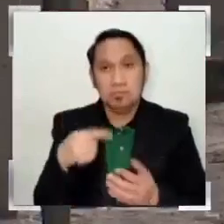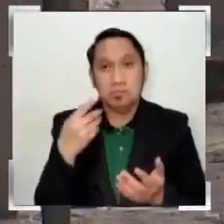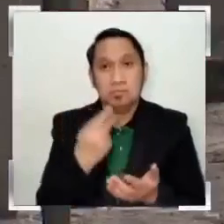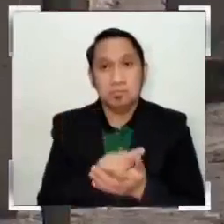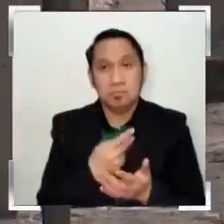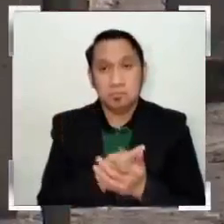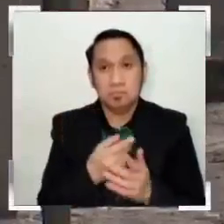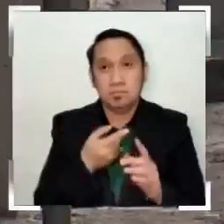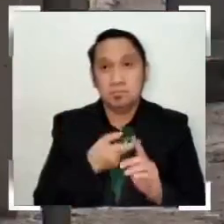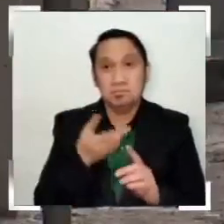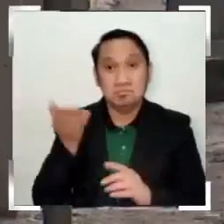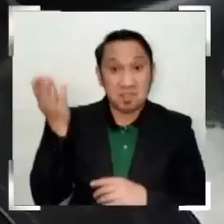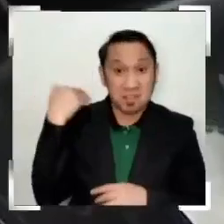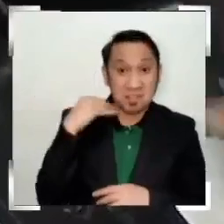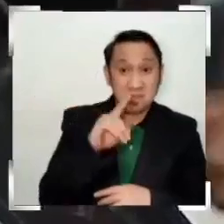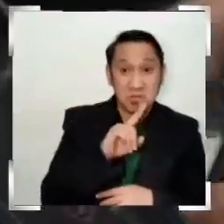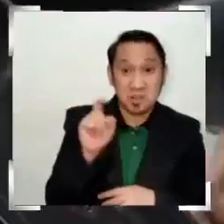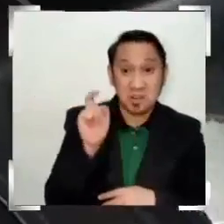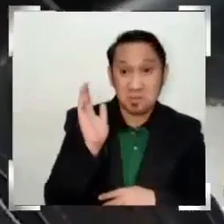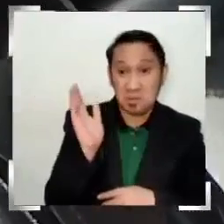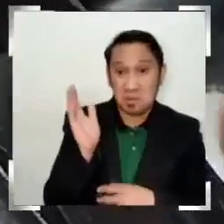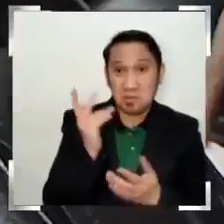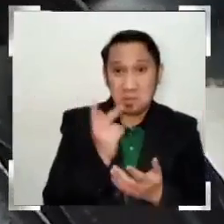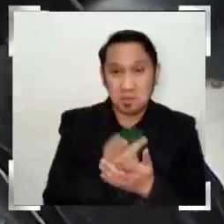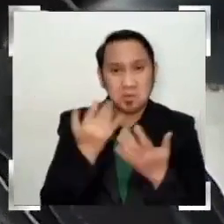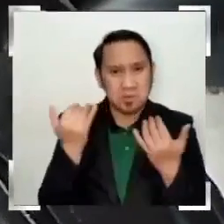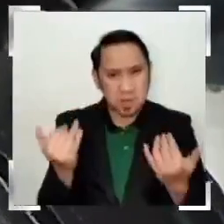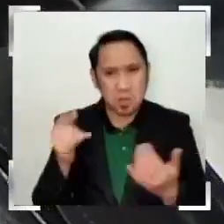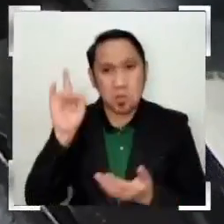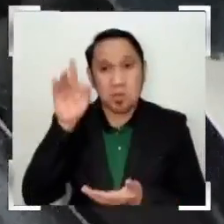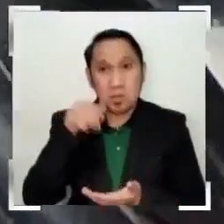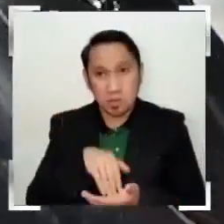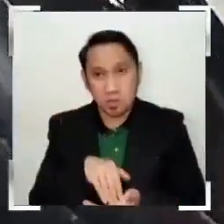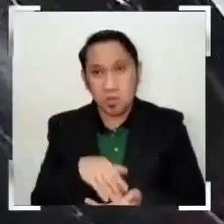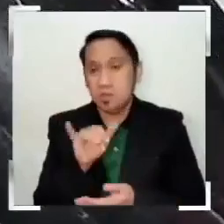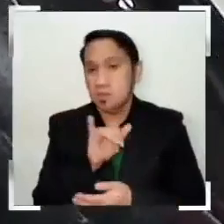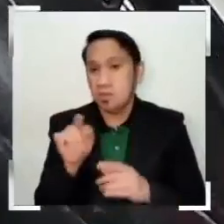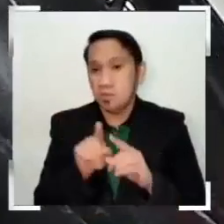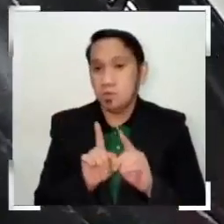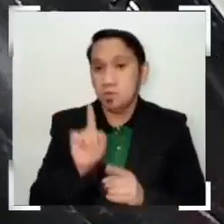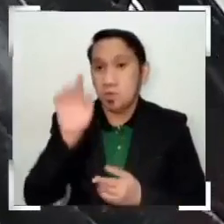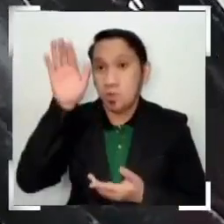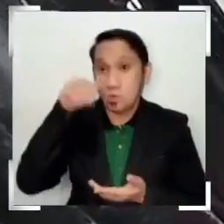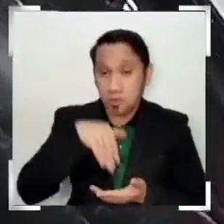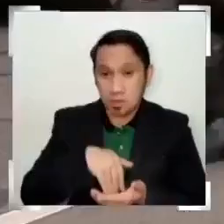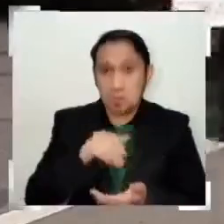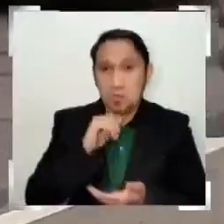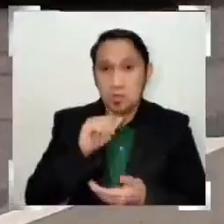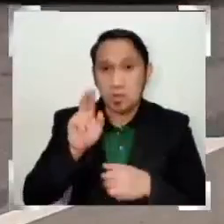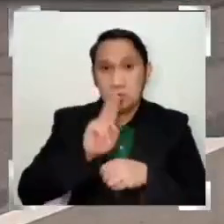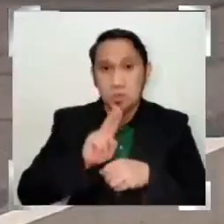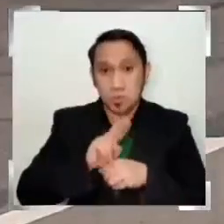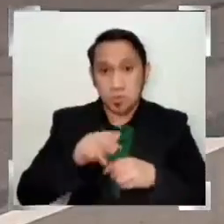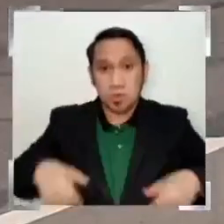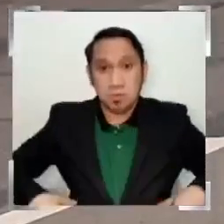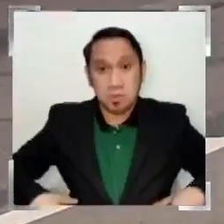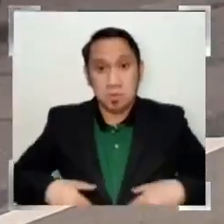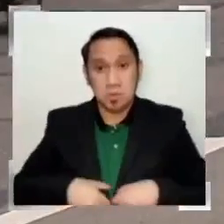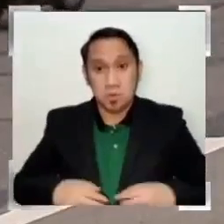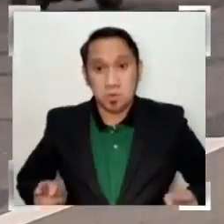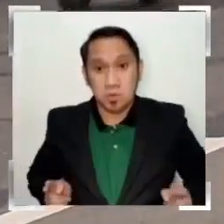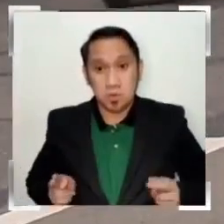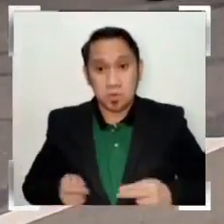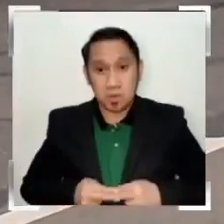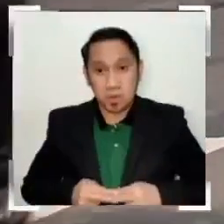dating 150 pesos. 1,000 piso na rin ang multa sa hindi paggamit ng seatbelt at 500 pesos naman